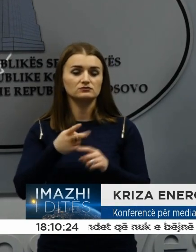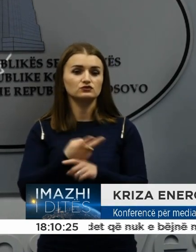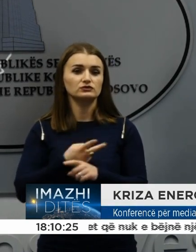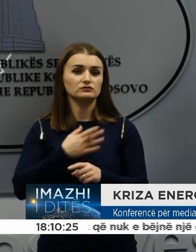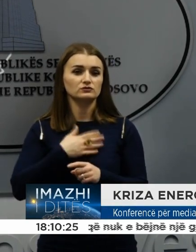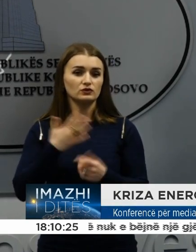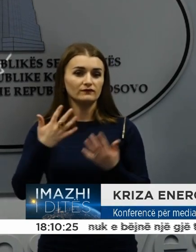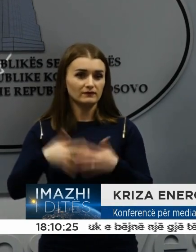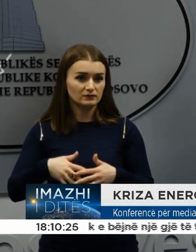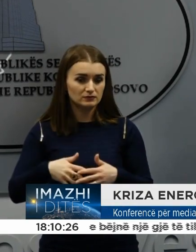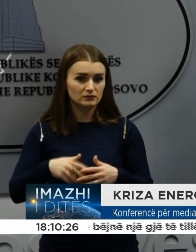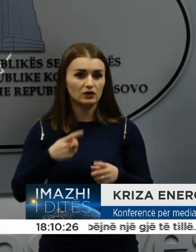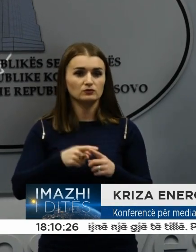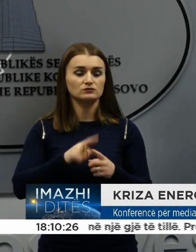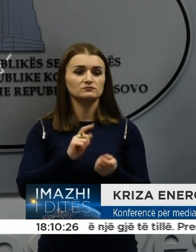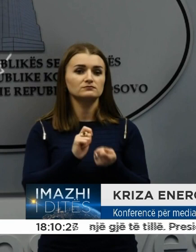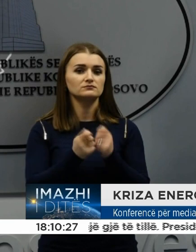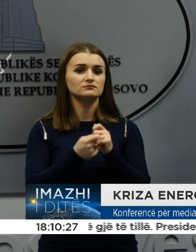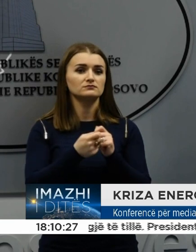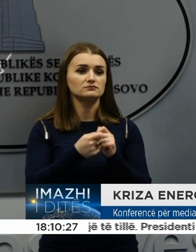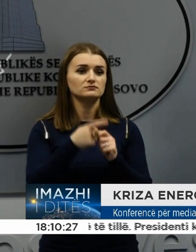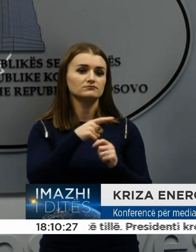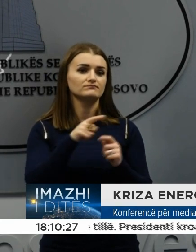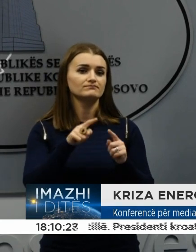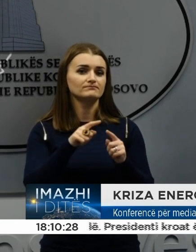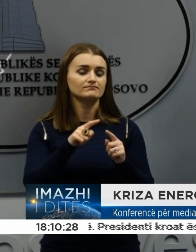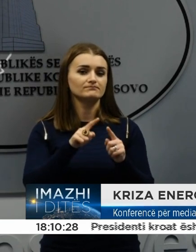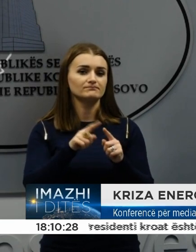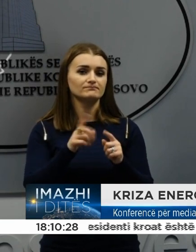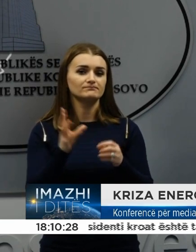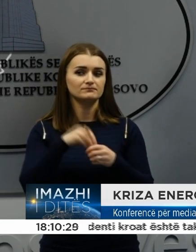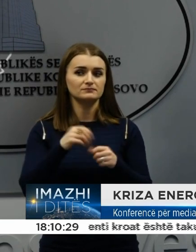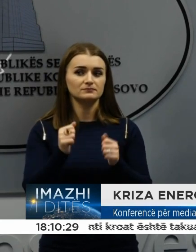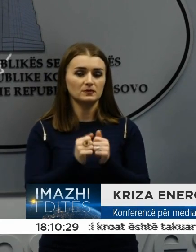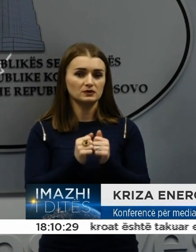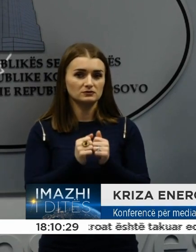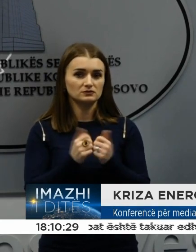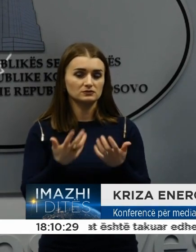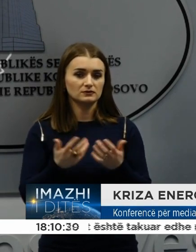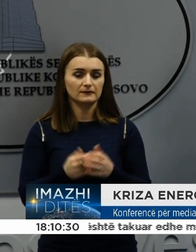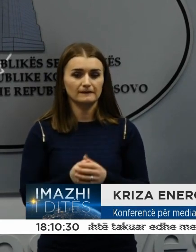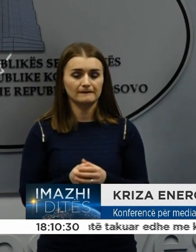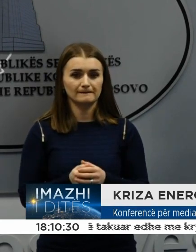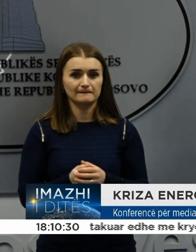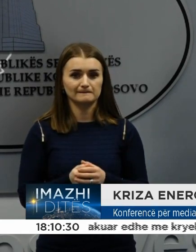këtë çmim në total. Po, të dhe tëre import nuk ka askund sot.